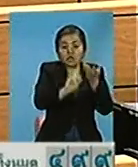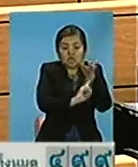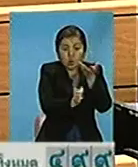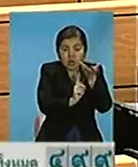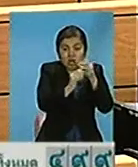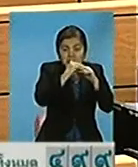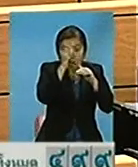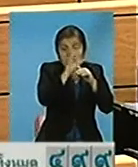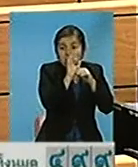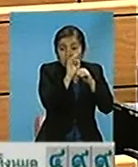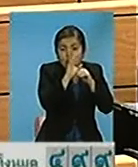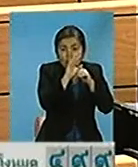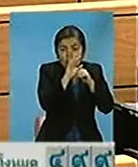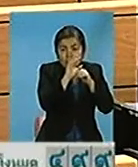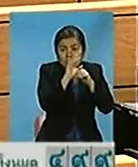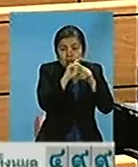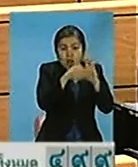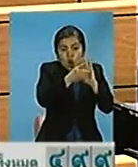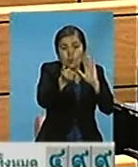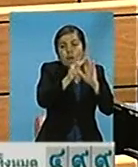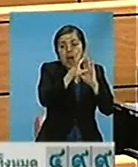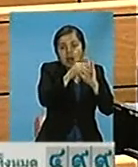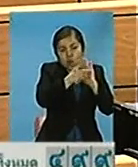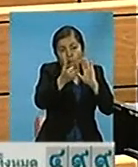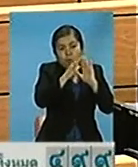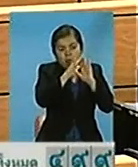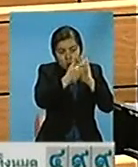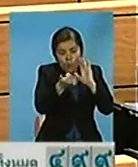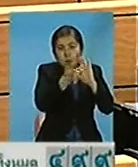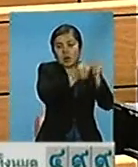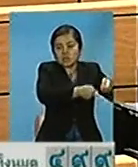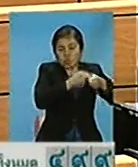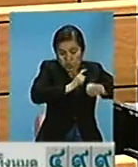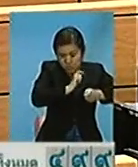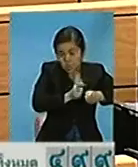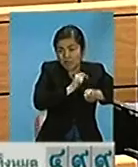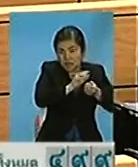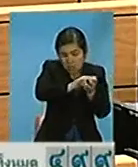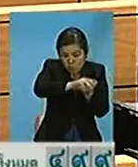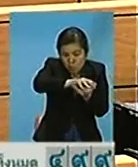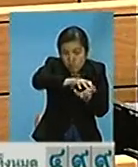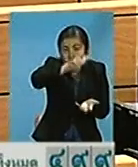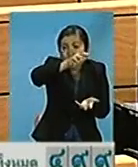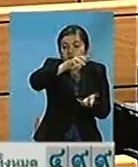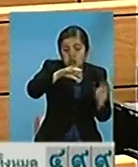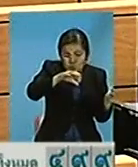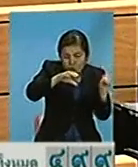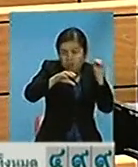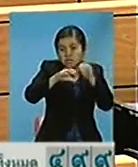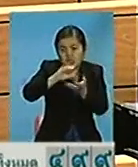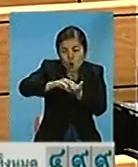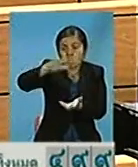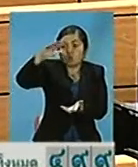าทวันนี้เงินจำนวนดังกล่าวนะครับเราส่งออกยางพาราเฉลี่ยกันเลย